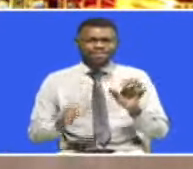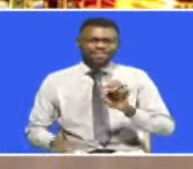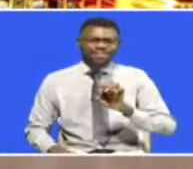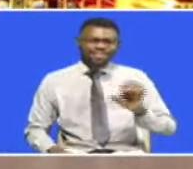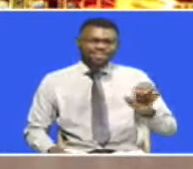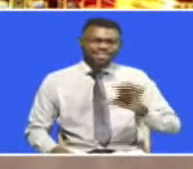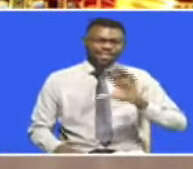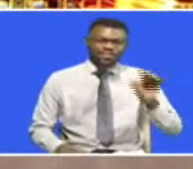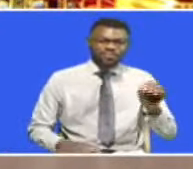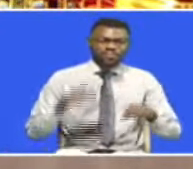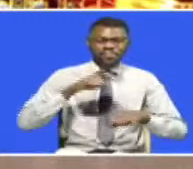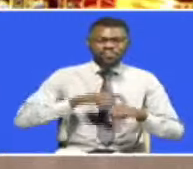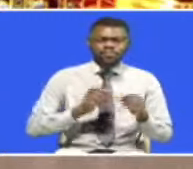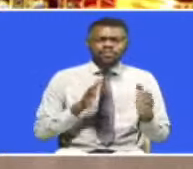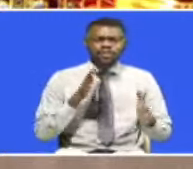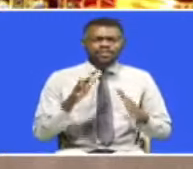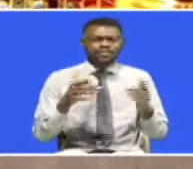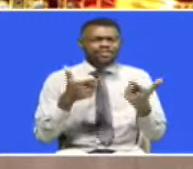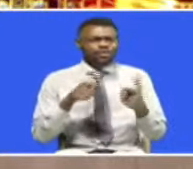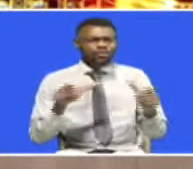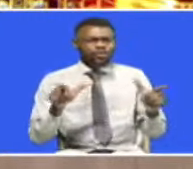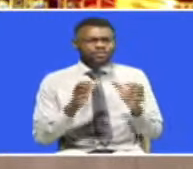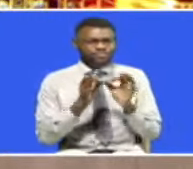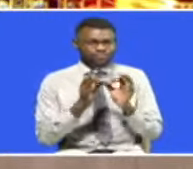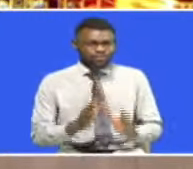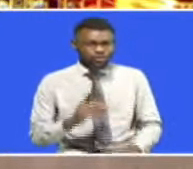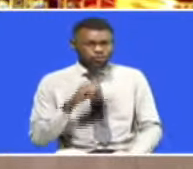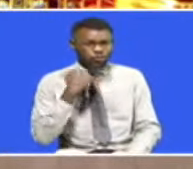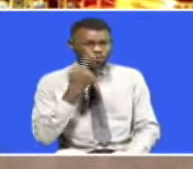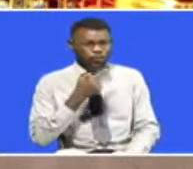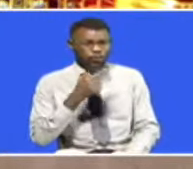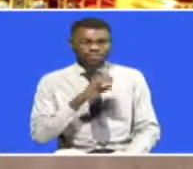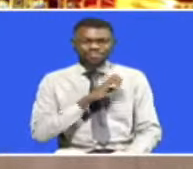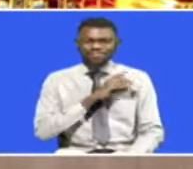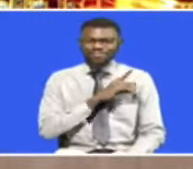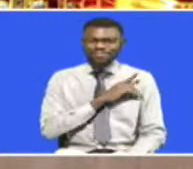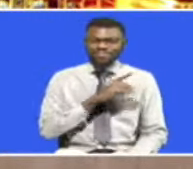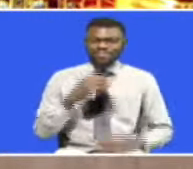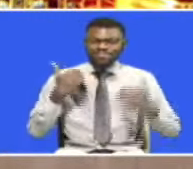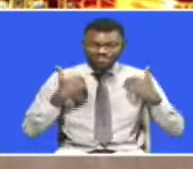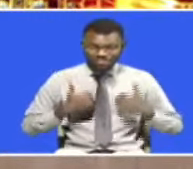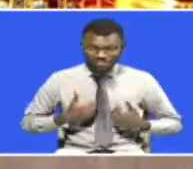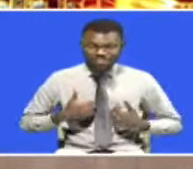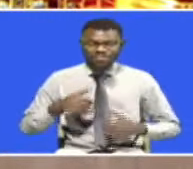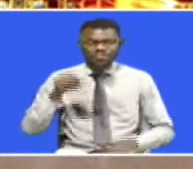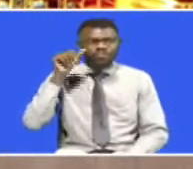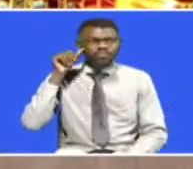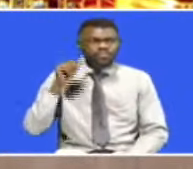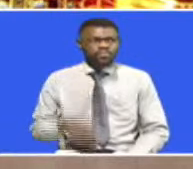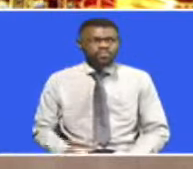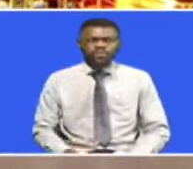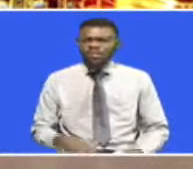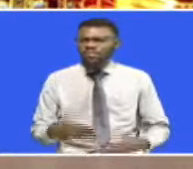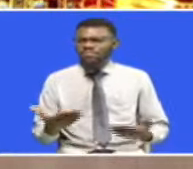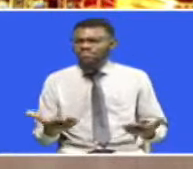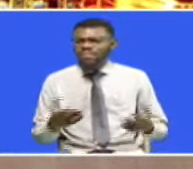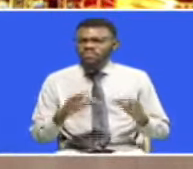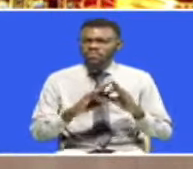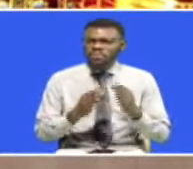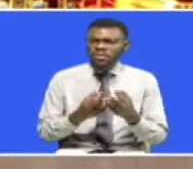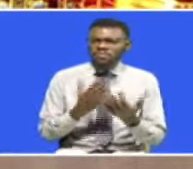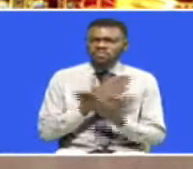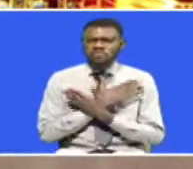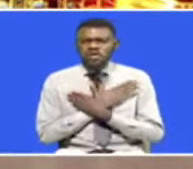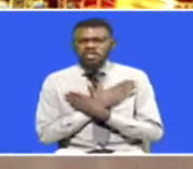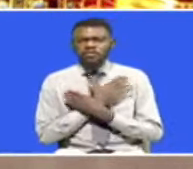Mashariki. Mtangazaji mwenzangu kupitia lugha ya ishara ni Damien Evans, mimi ni Ali Manzu. Ndugu jamaa na marafiki